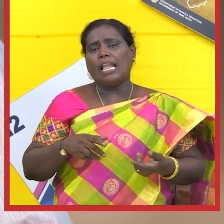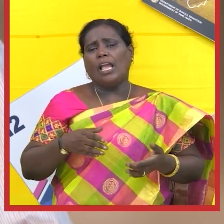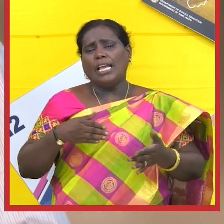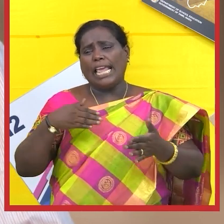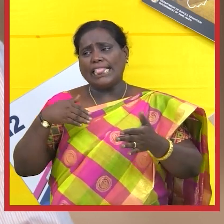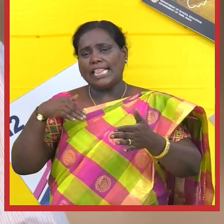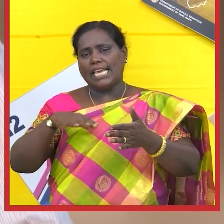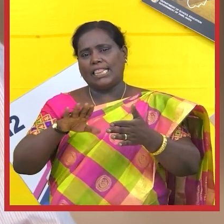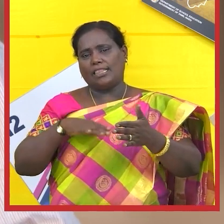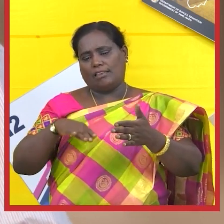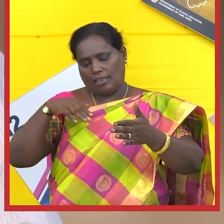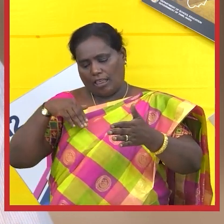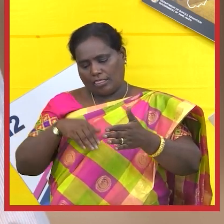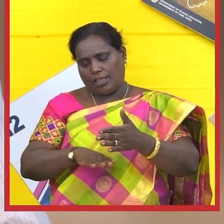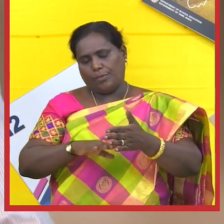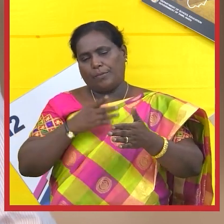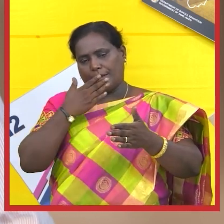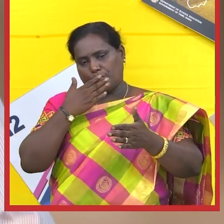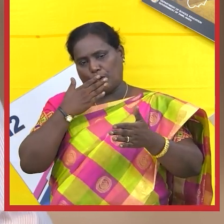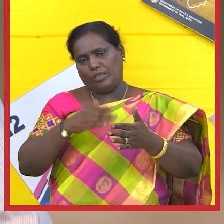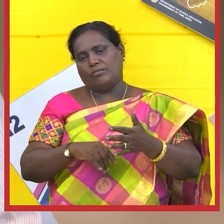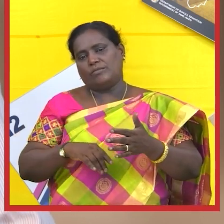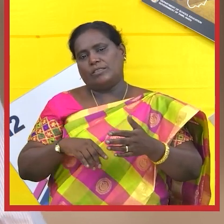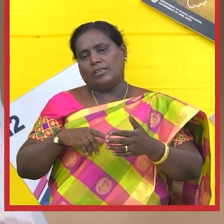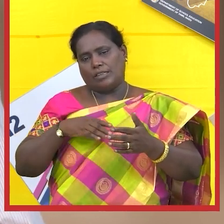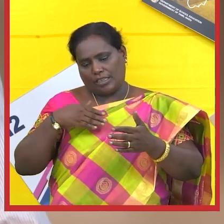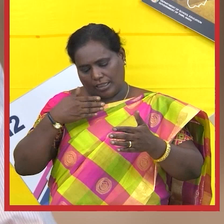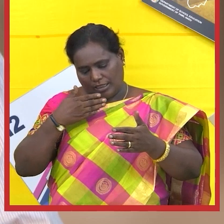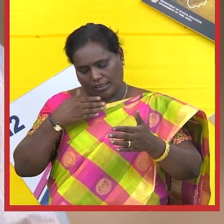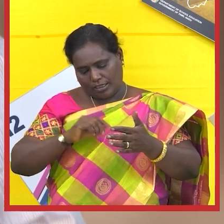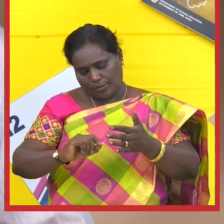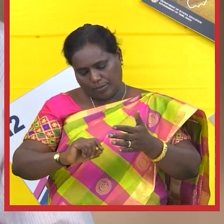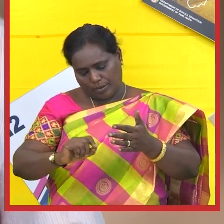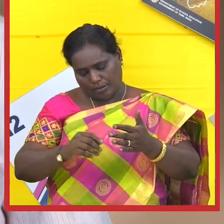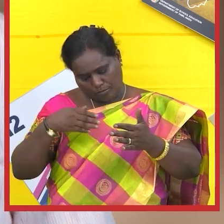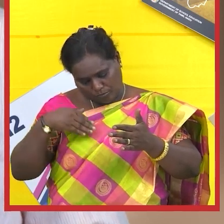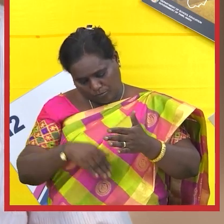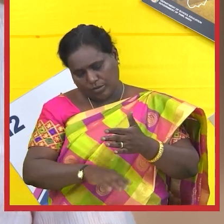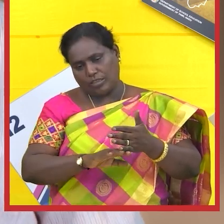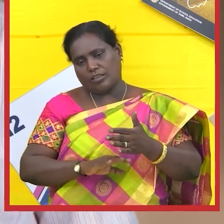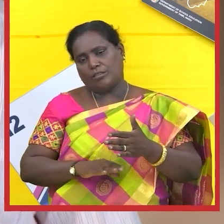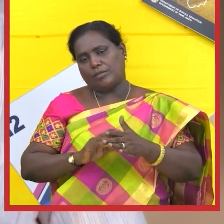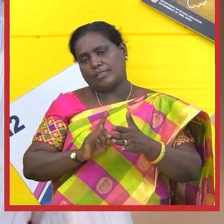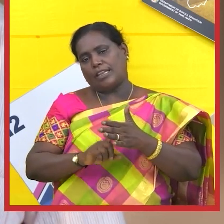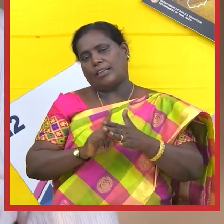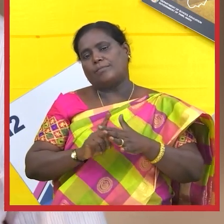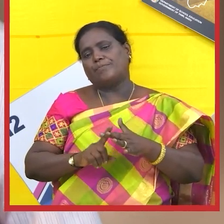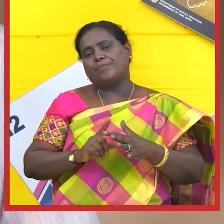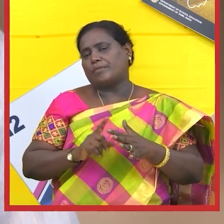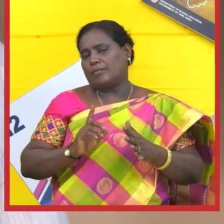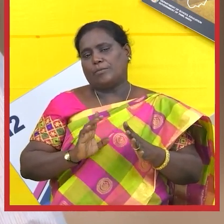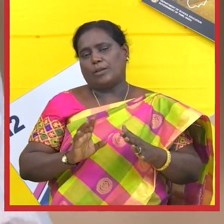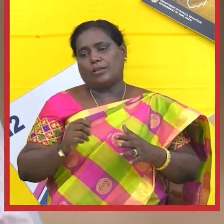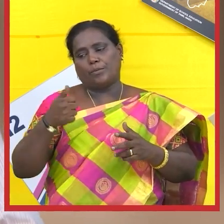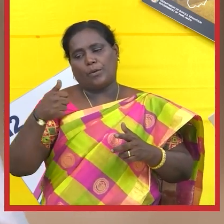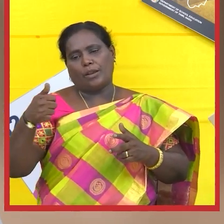வருகிறது. ராஜாஜி முதலமைச்சராக இருந்தபொழுது இந்தி திணிப்பு ஏற்படுகிறது. தந்தை பெரியார் அவர்கள் அந்த இந்தி திணிப்பை எதிர்த்து